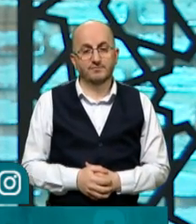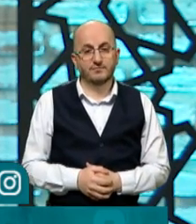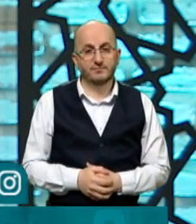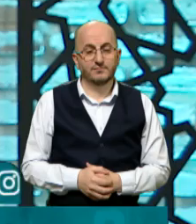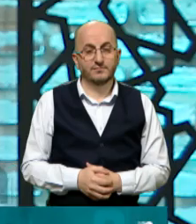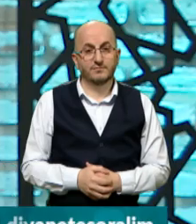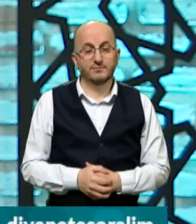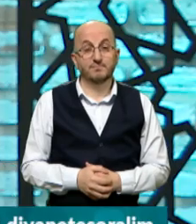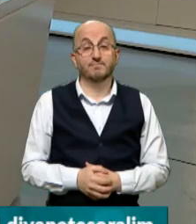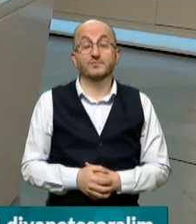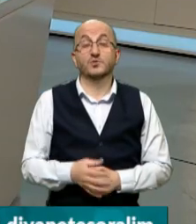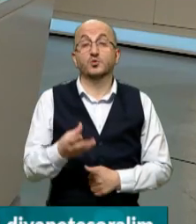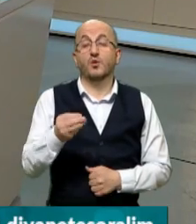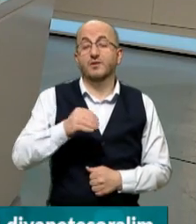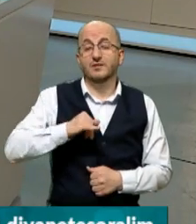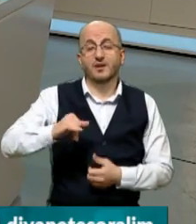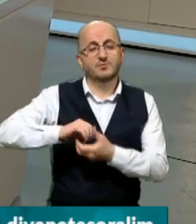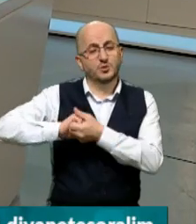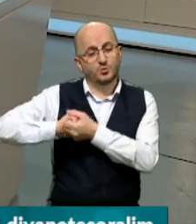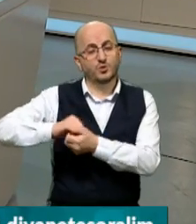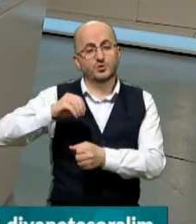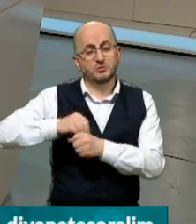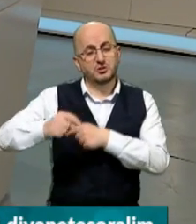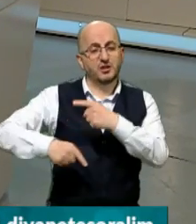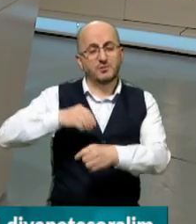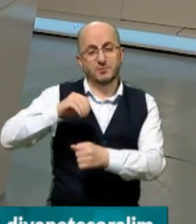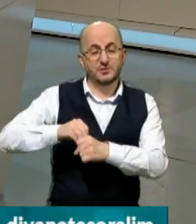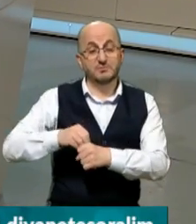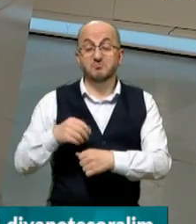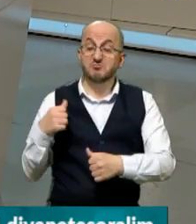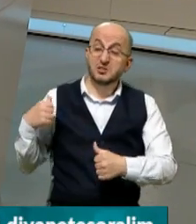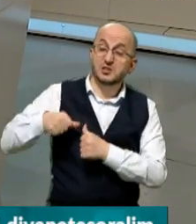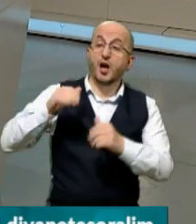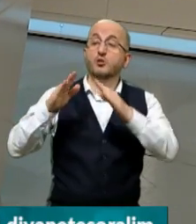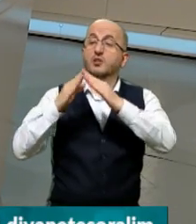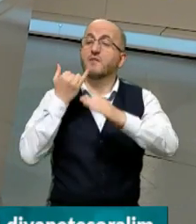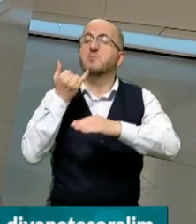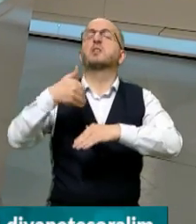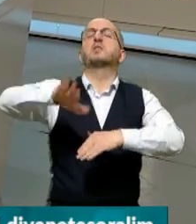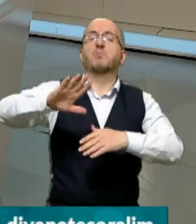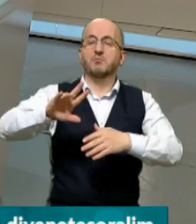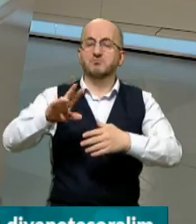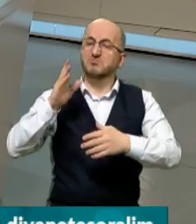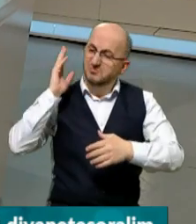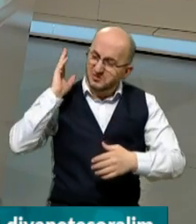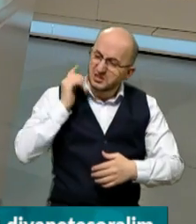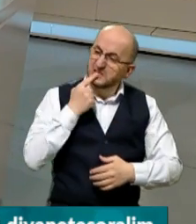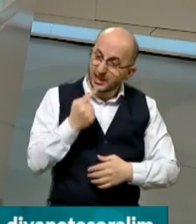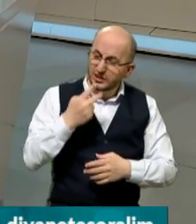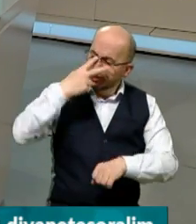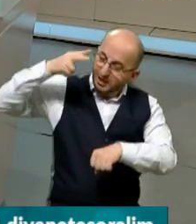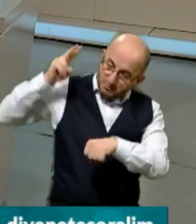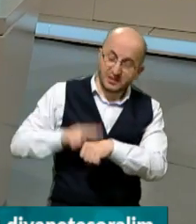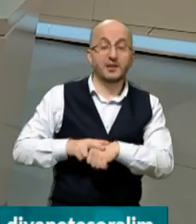olun. Çok yakın bir dostum için, akrabam için bir daha onun evine varmam dedi. Anadolu tabiriyle gitmem,